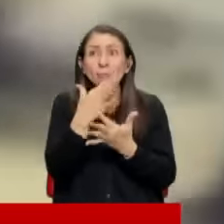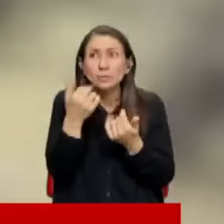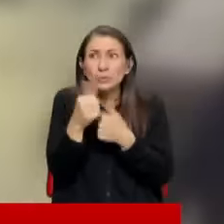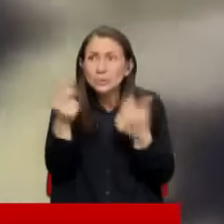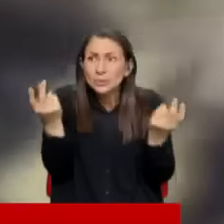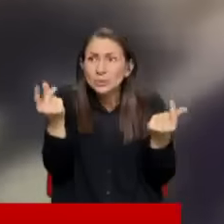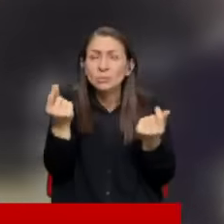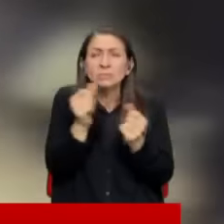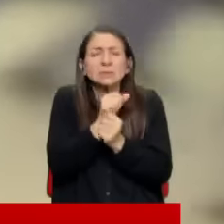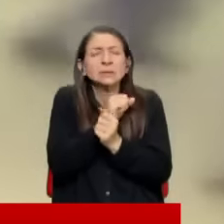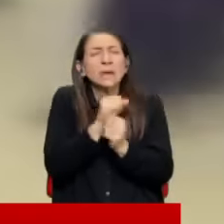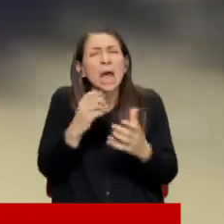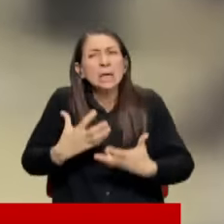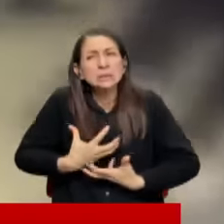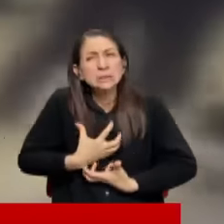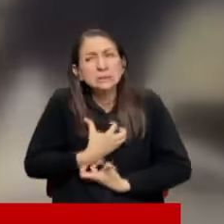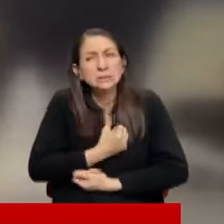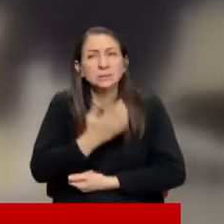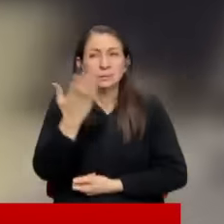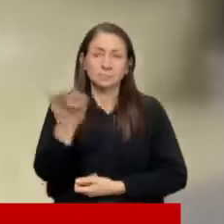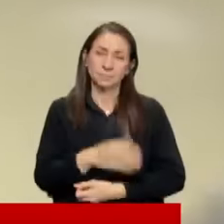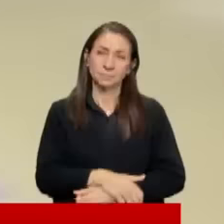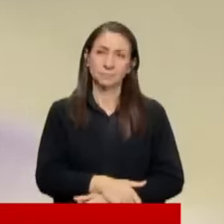günleri zehir oldu.